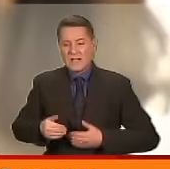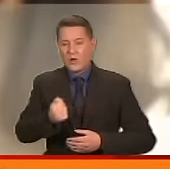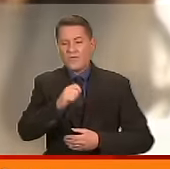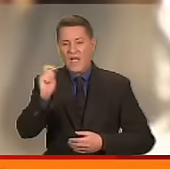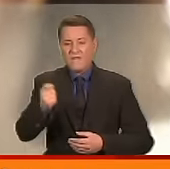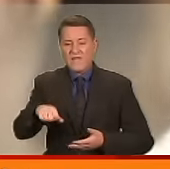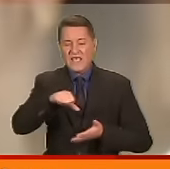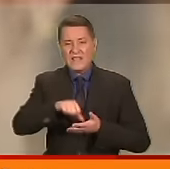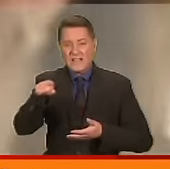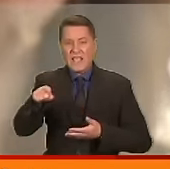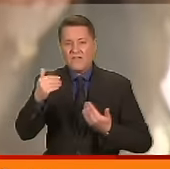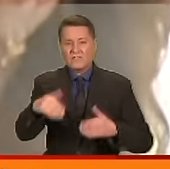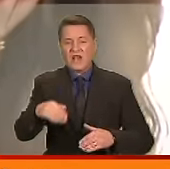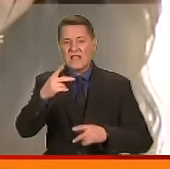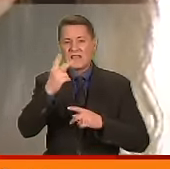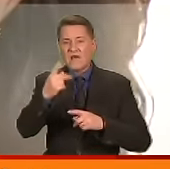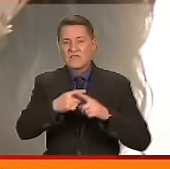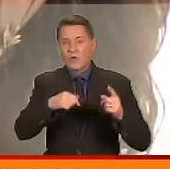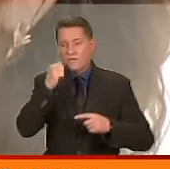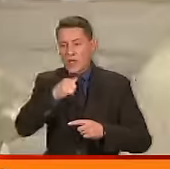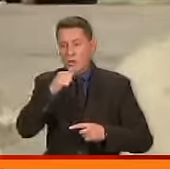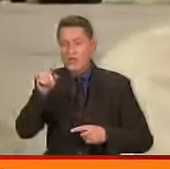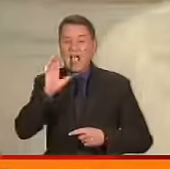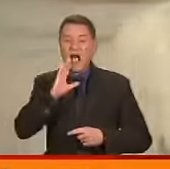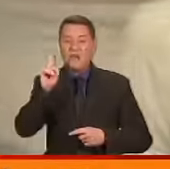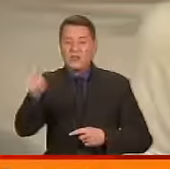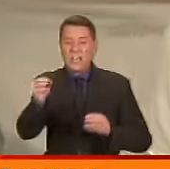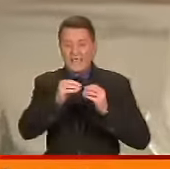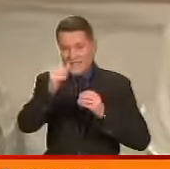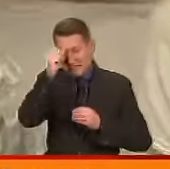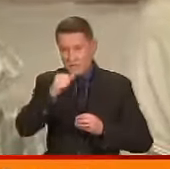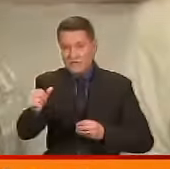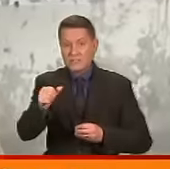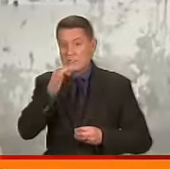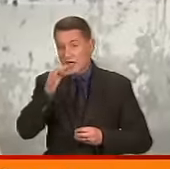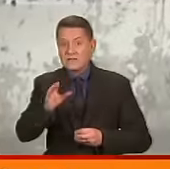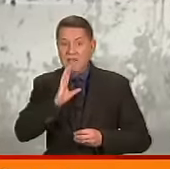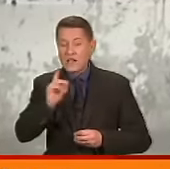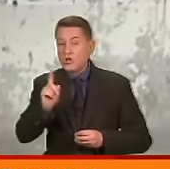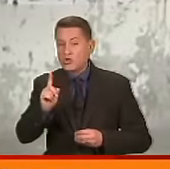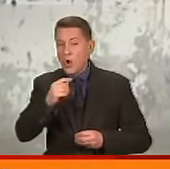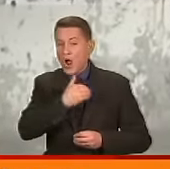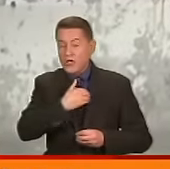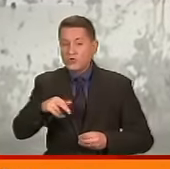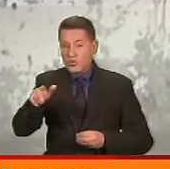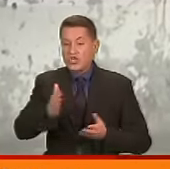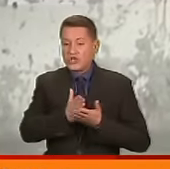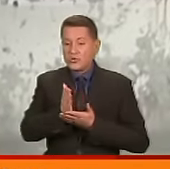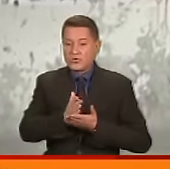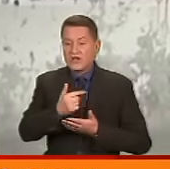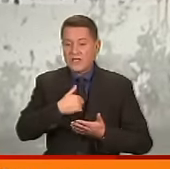він уже 2,5 роки, вона 10 місяців. Сказав, що хочу йти служити. Я догадувалась,